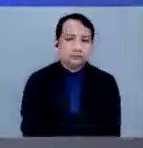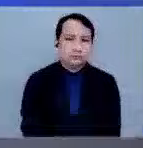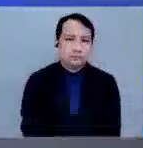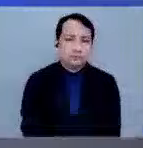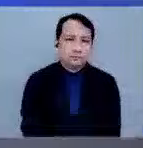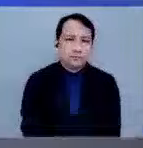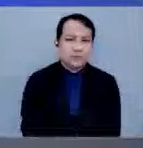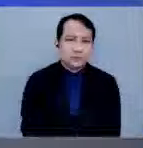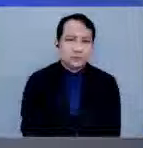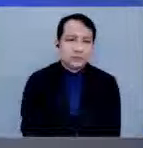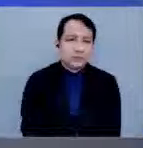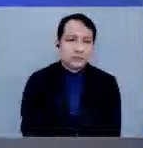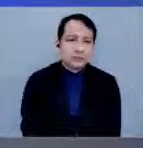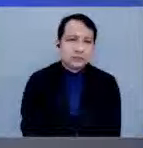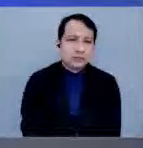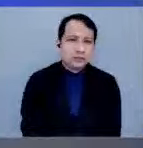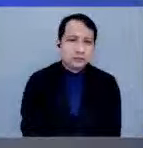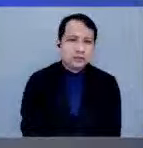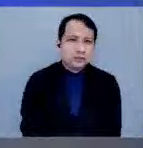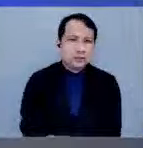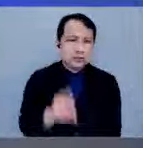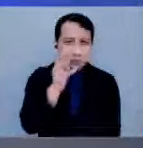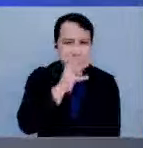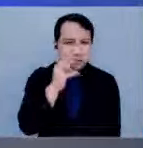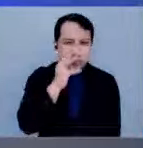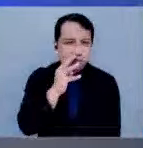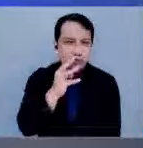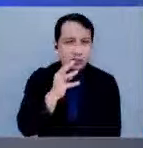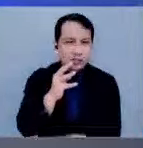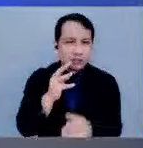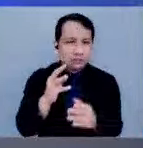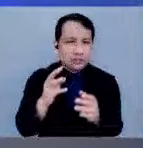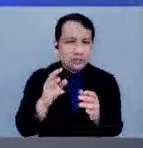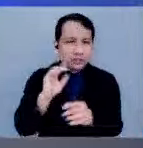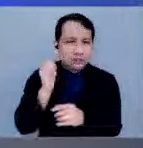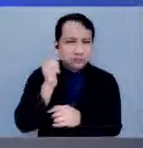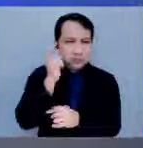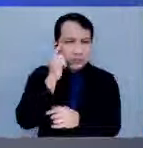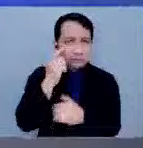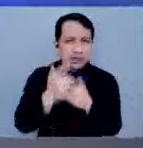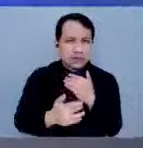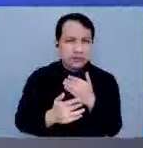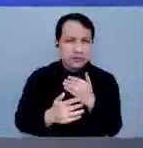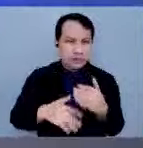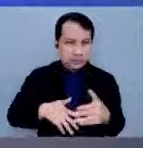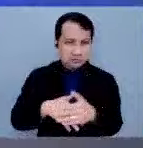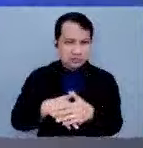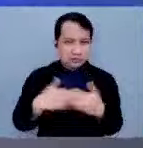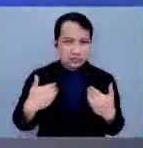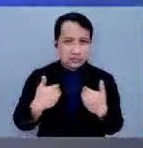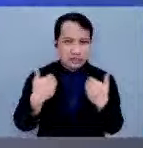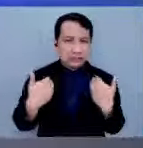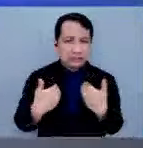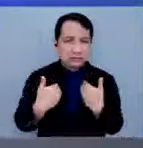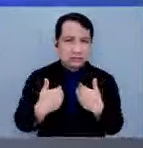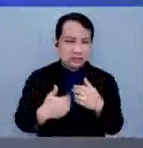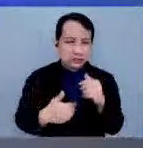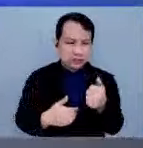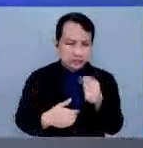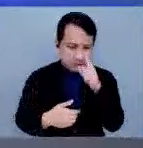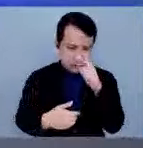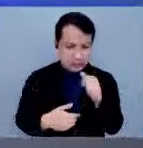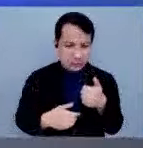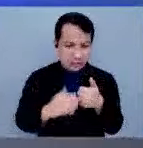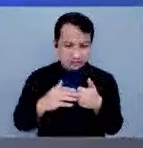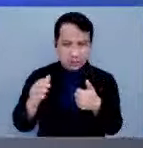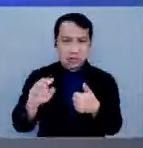Pagpapahala ang mga otoridad sa pagdami ng mga minor de edad na maagang nabubuntis sa bansa. Ang ilan sa kanila, 10 hanggang 14 na taong gulang